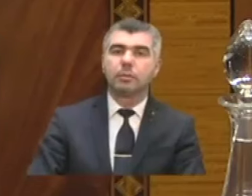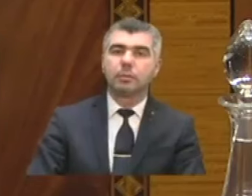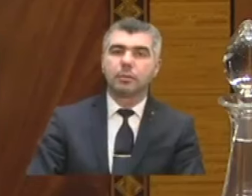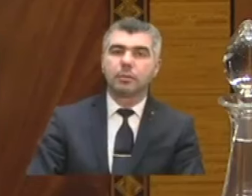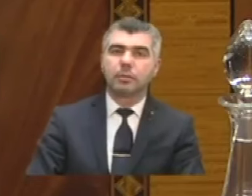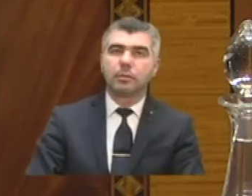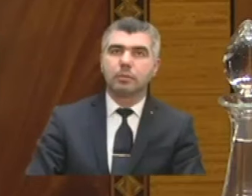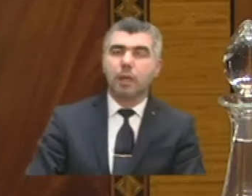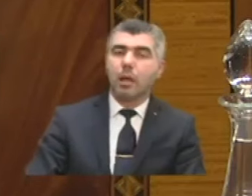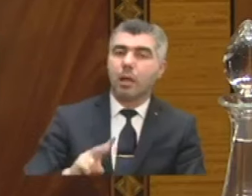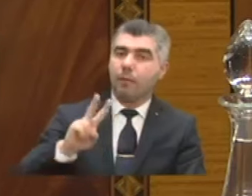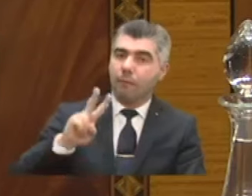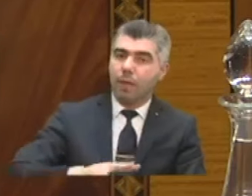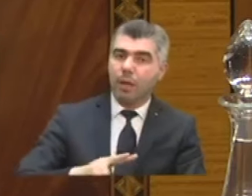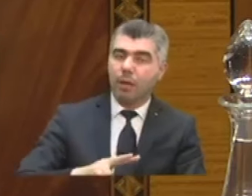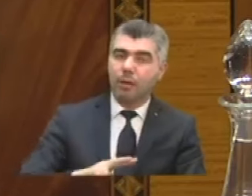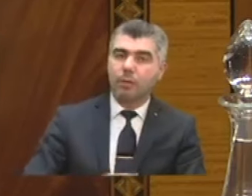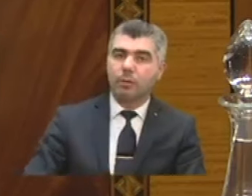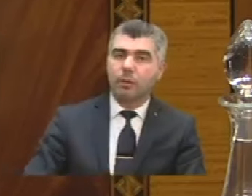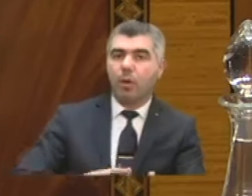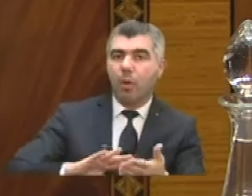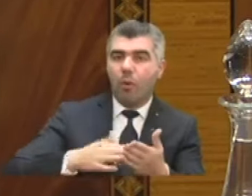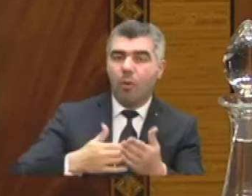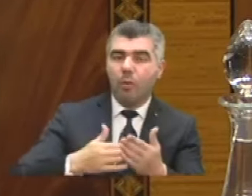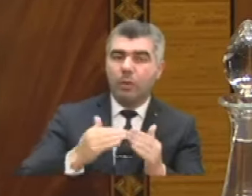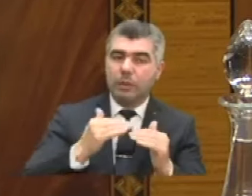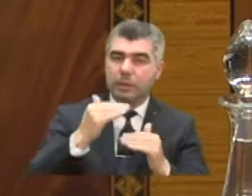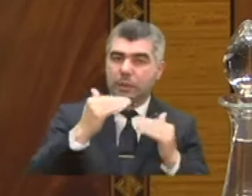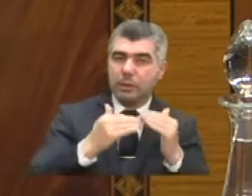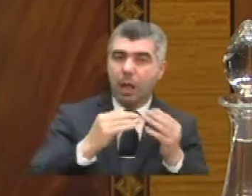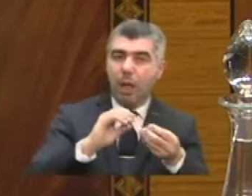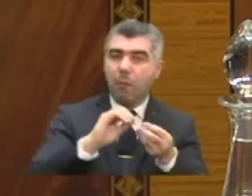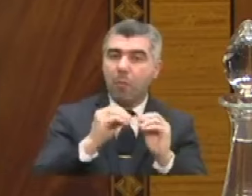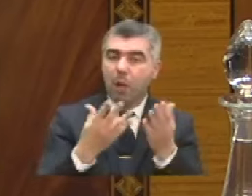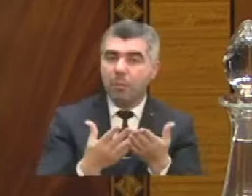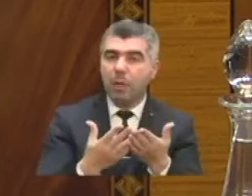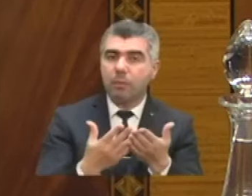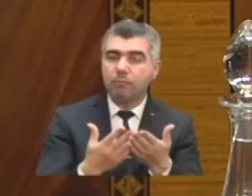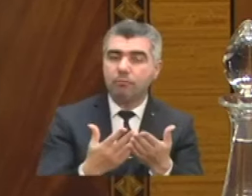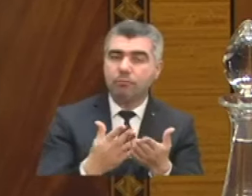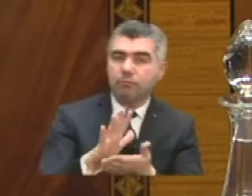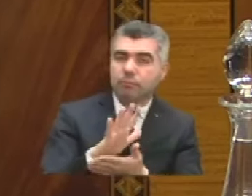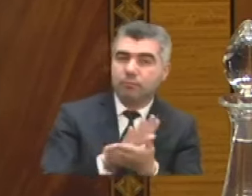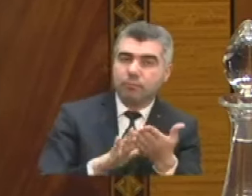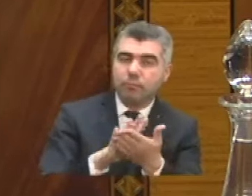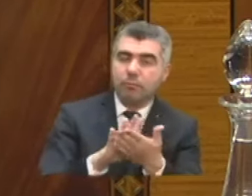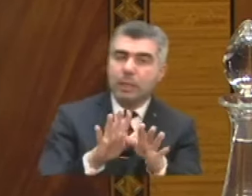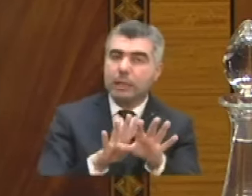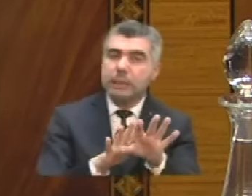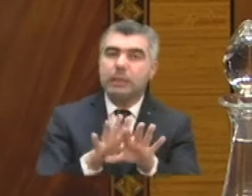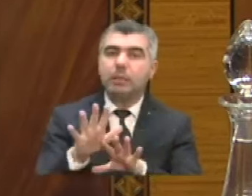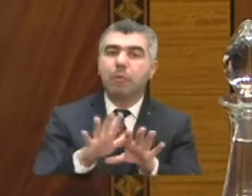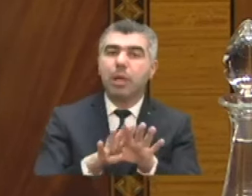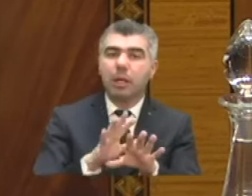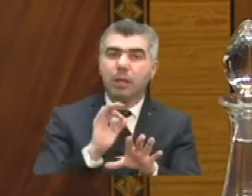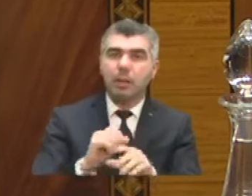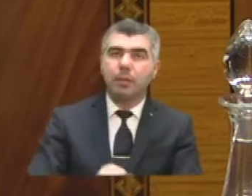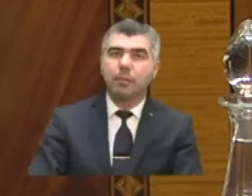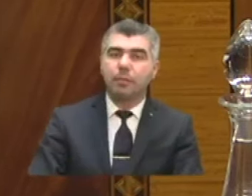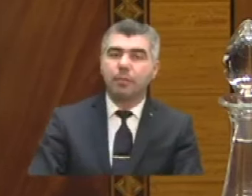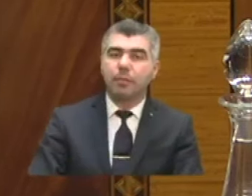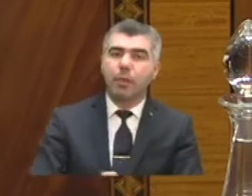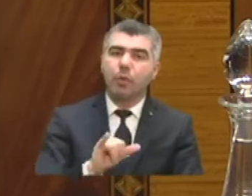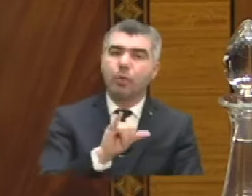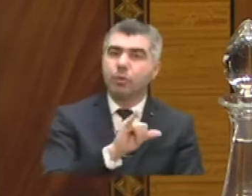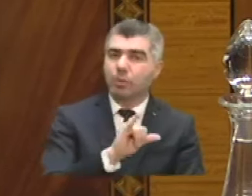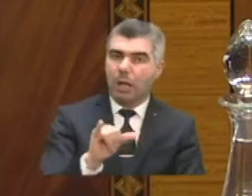ومن الأكيد أن مظاهر الاختلالات التي تطال التدبير العمومي لا